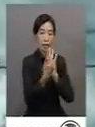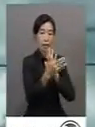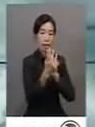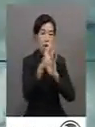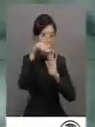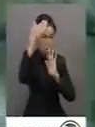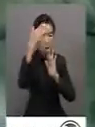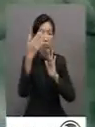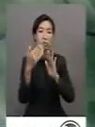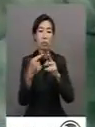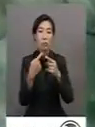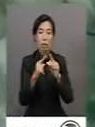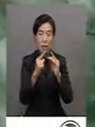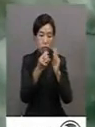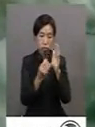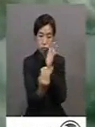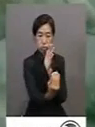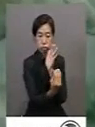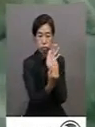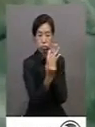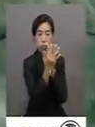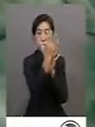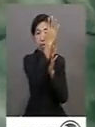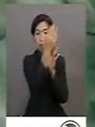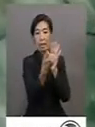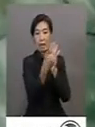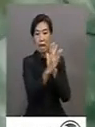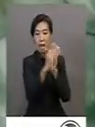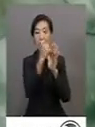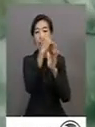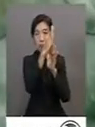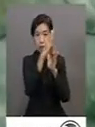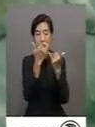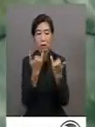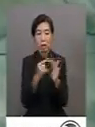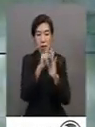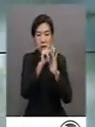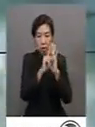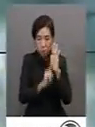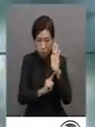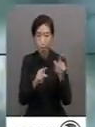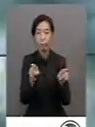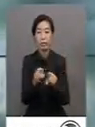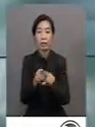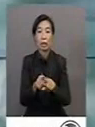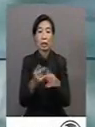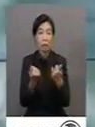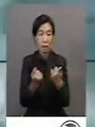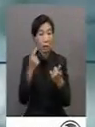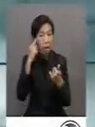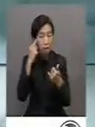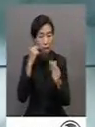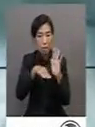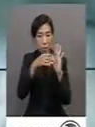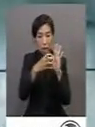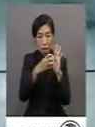านก่อนจากนั้นก็จะเลื่อนขึ้นไปบริเวณของพื้นที่ทางด้านภาคเหนือทำให้ภาคเหนือนั้นอุณหภูมิจะลดลงด้วยเช่นเดียวกันและขยับลงมาในพื้นที่ท